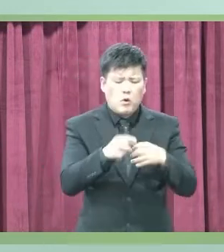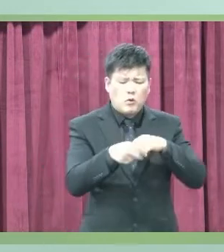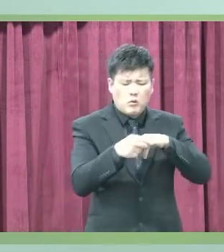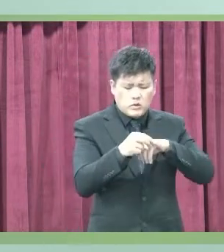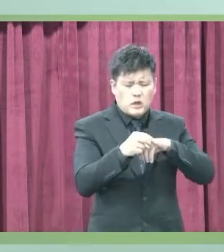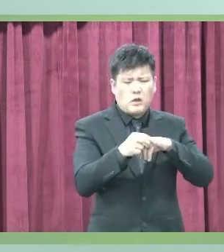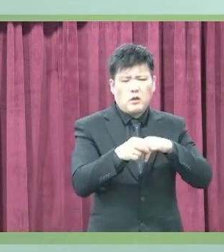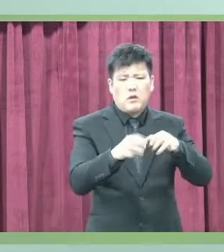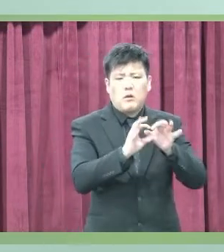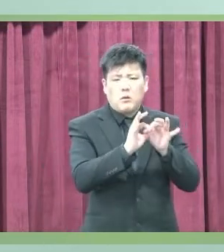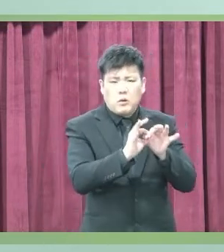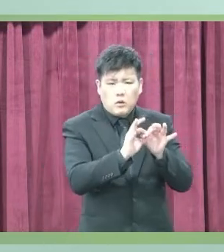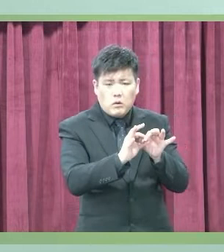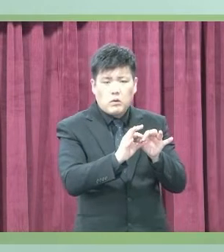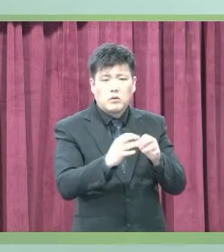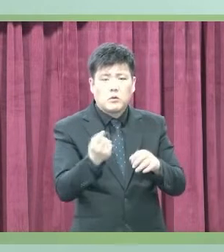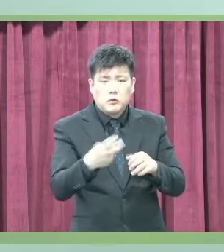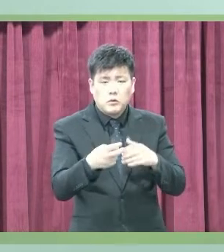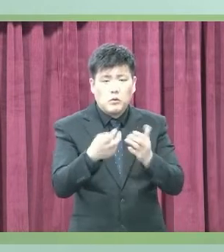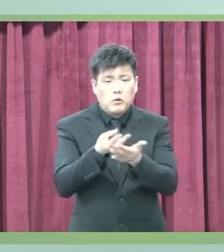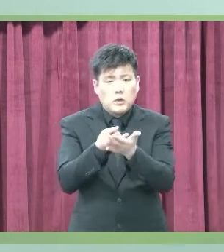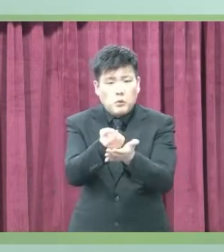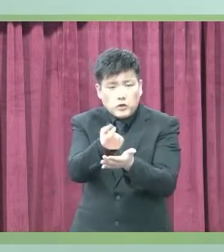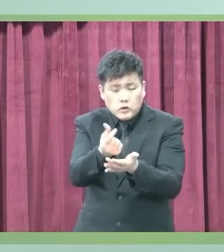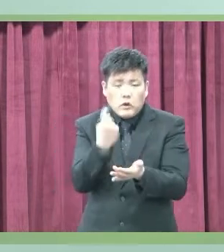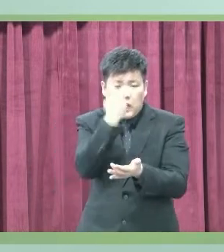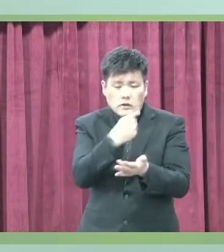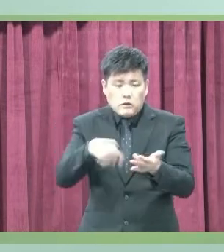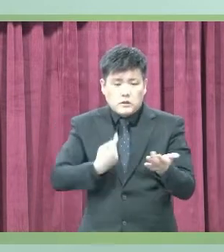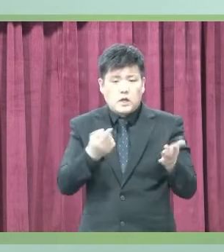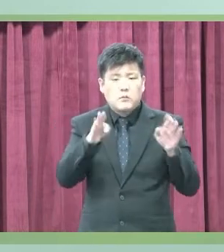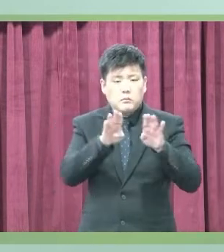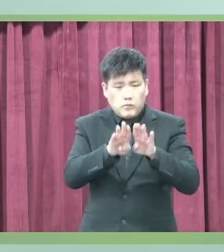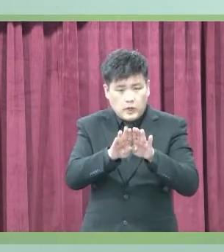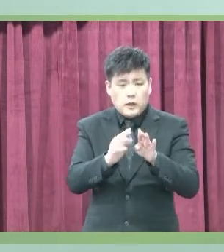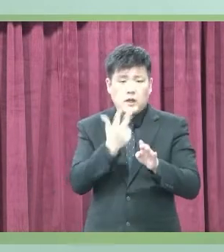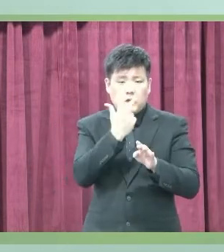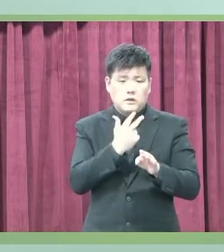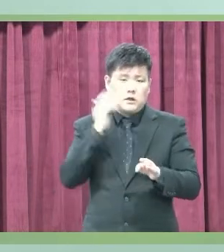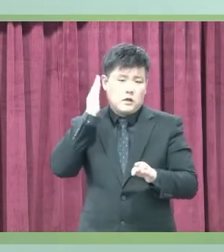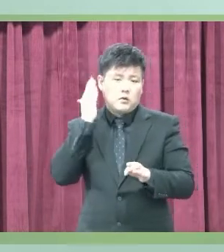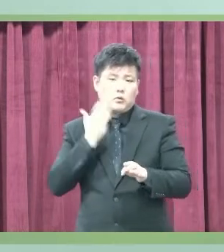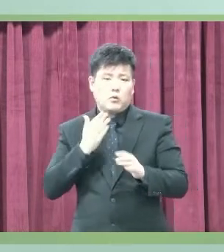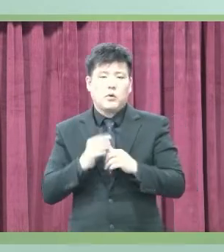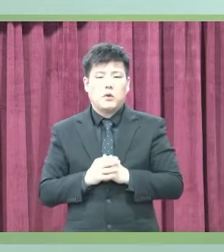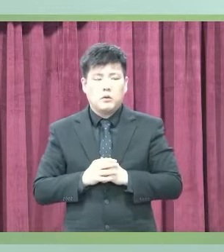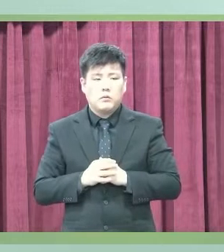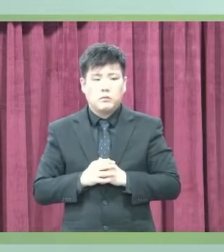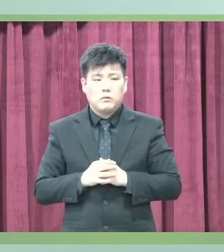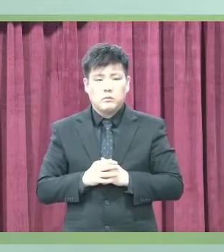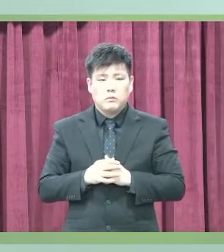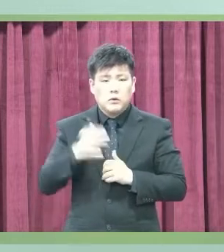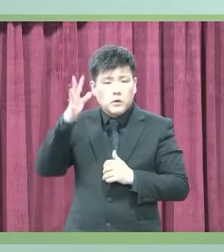순이고 임내원 일수 차이가 작은 장애 유형은 안면, 자폐성, 시각, 청각장애 순입니다. 배수 차이를